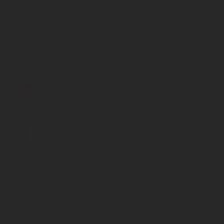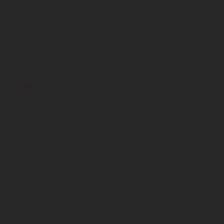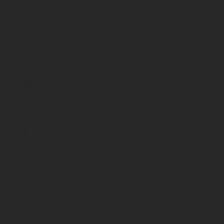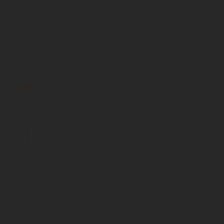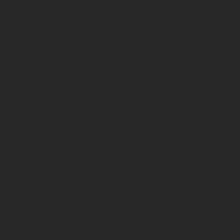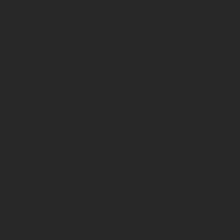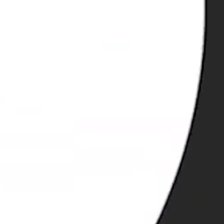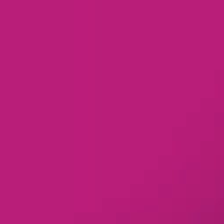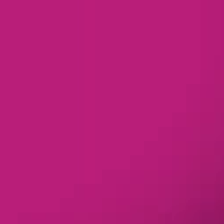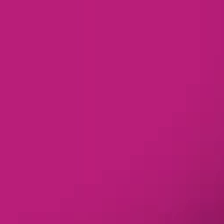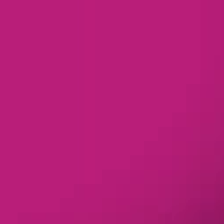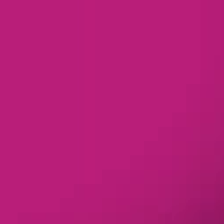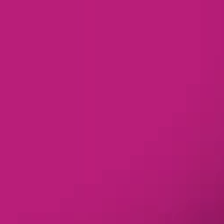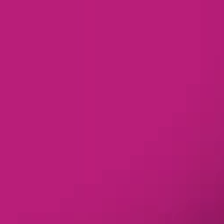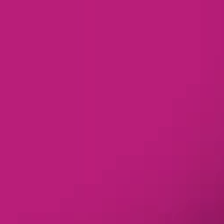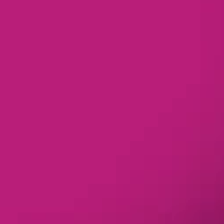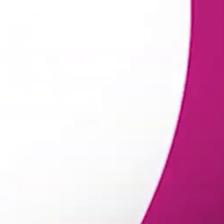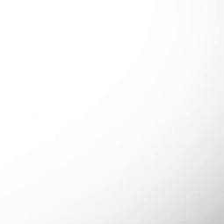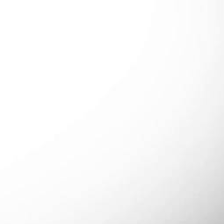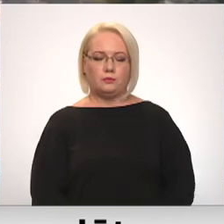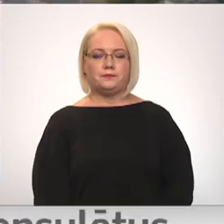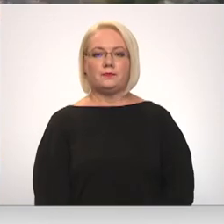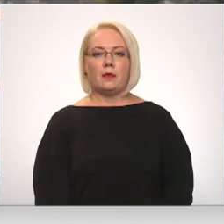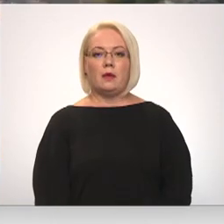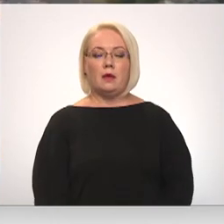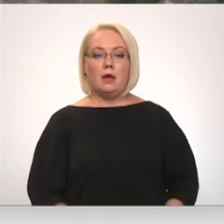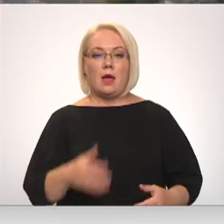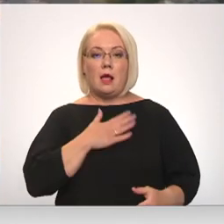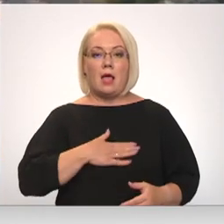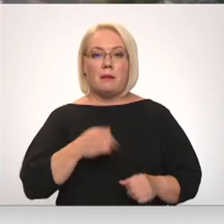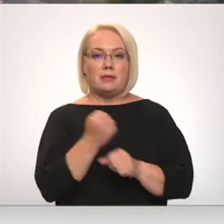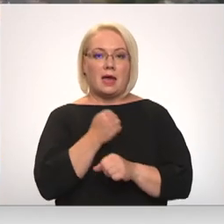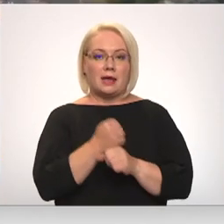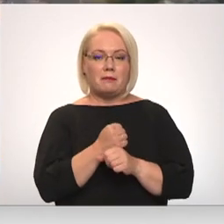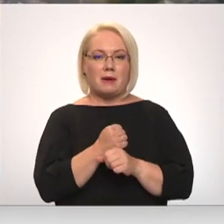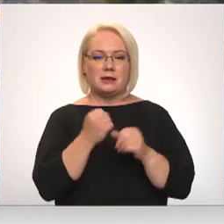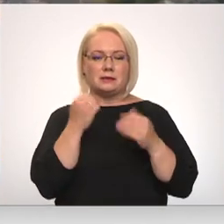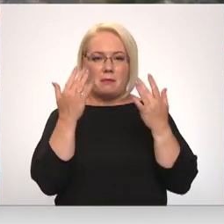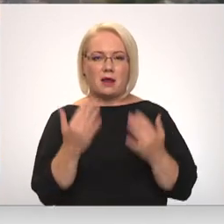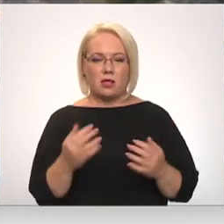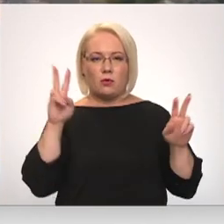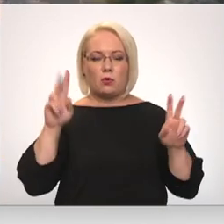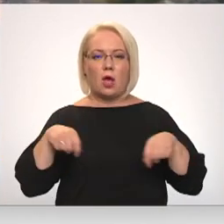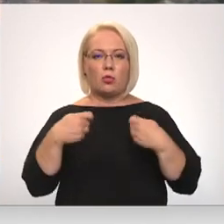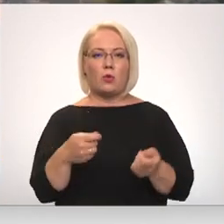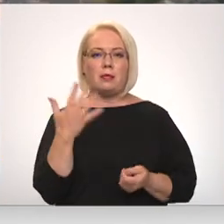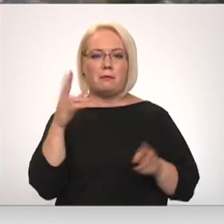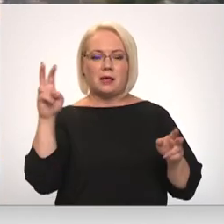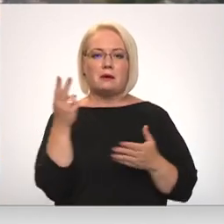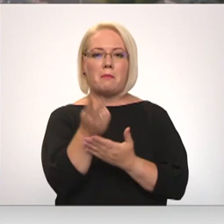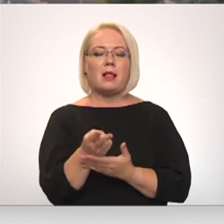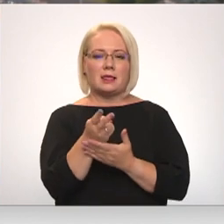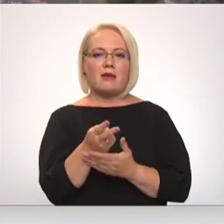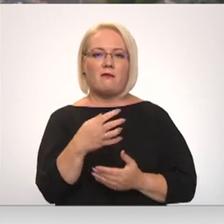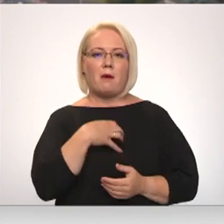Re, viss ēters ir te! Labdarības maratonā dod 5 saziedotā nauda paliatīvo pacientu